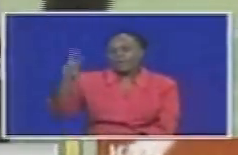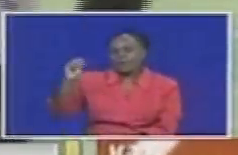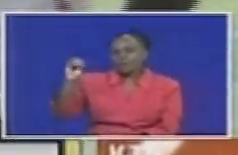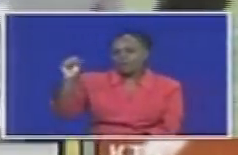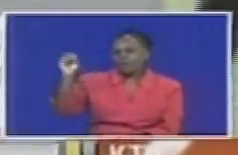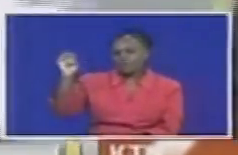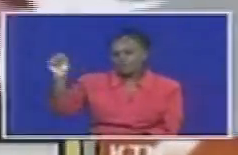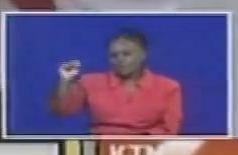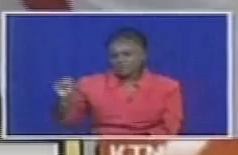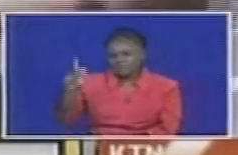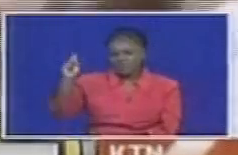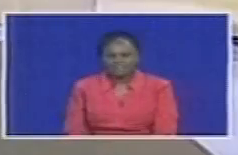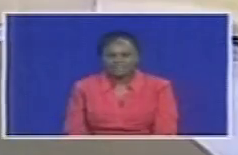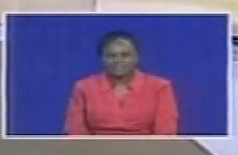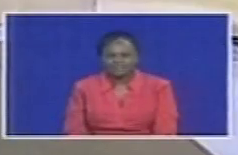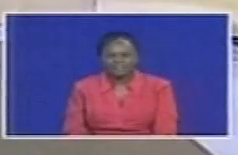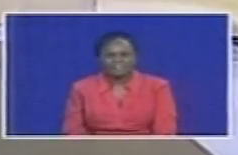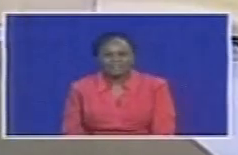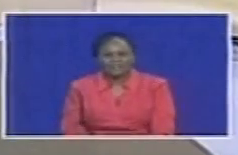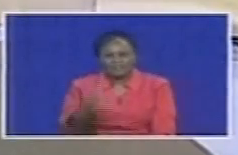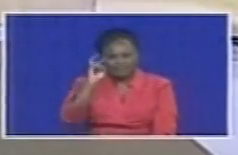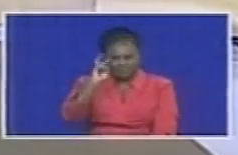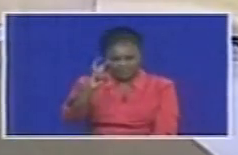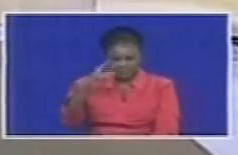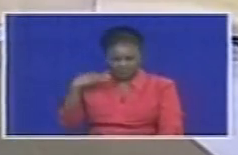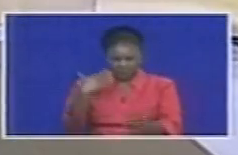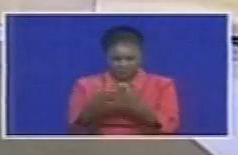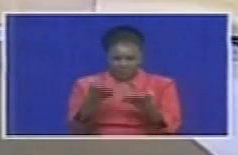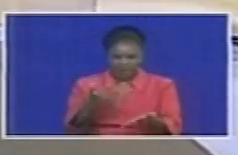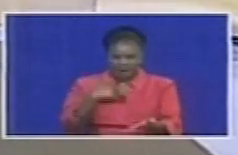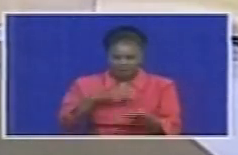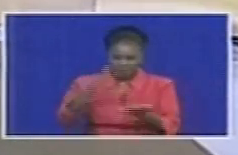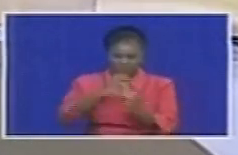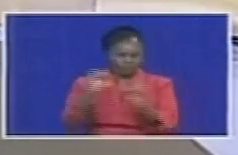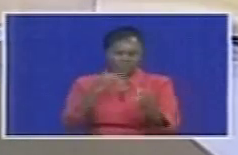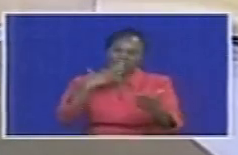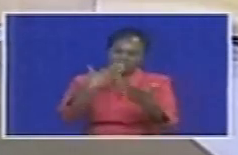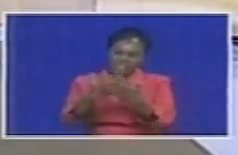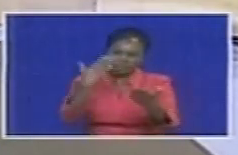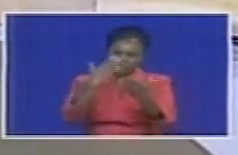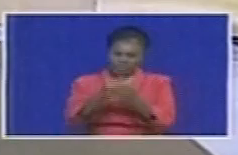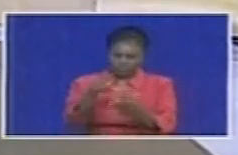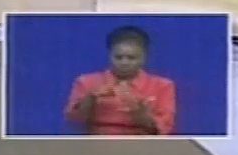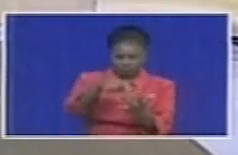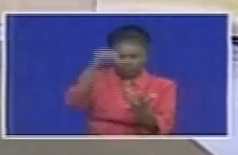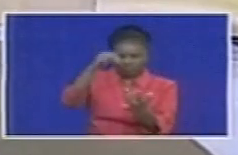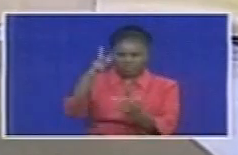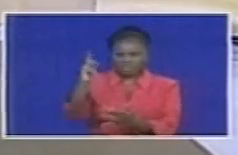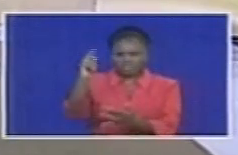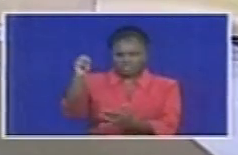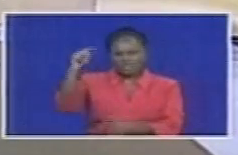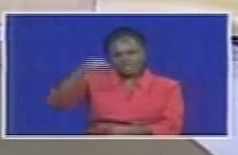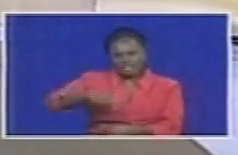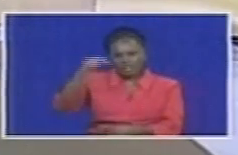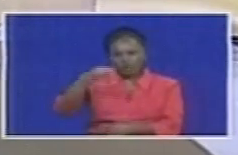Wahisi, KTN Michezo. Mtazamaji, kufikia hapo sina la ziada. Shukran sana kwa kuchagua taarifa za KTN leo.